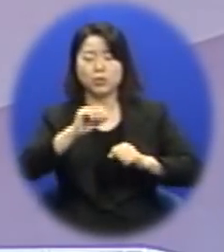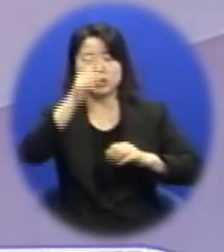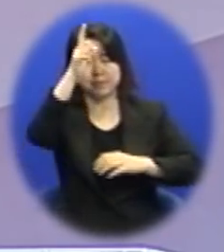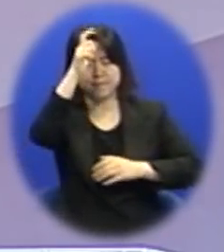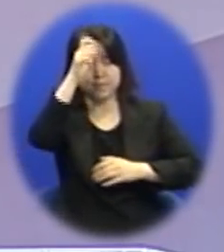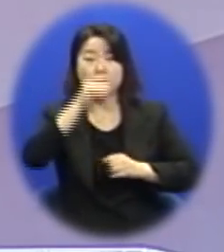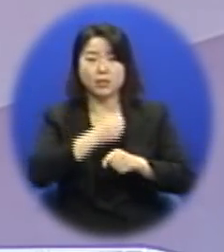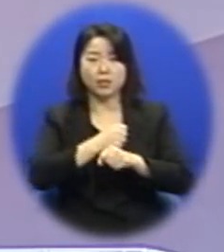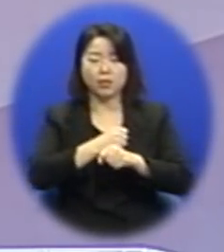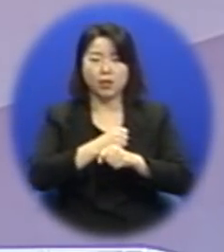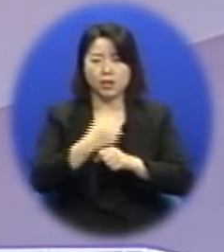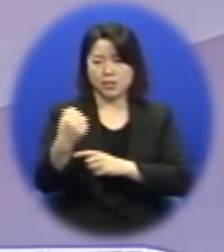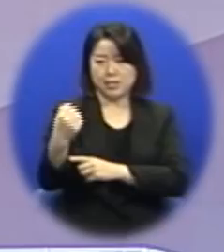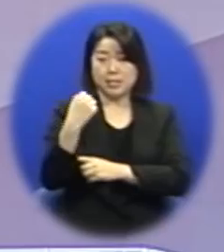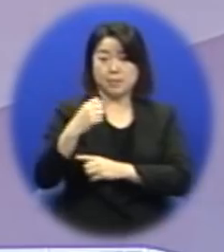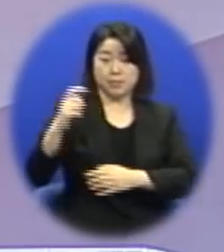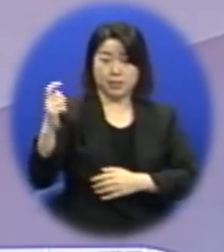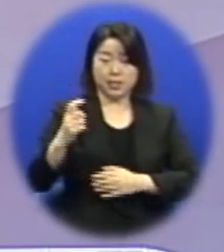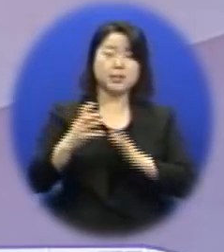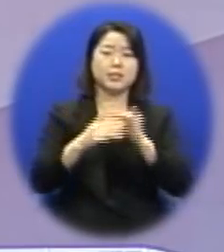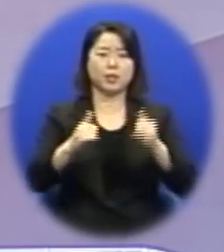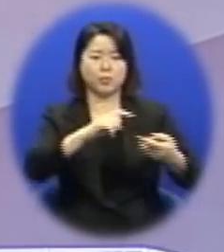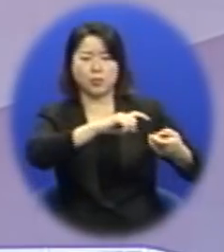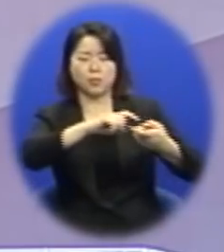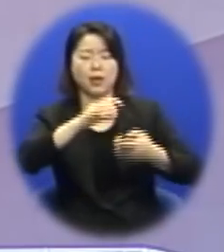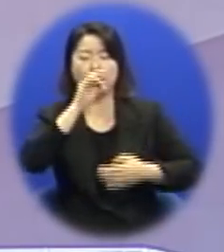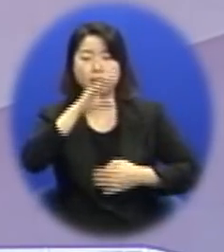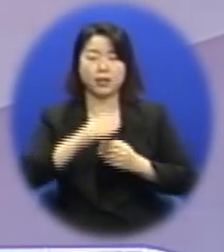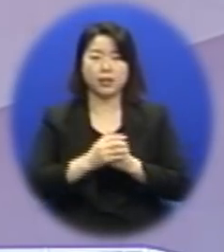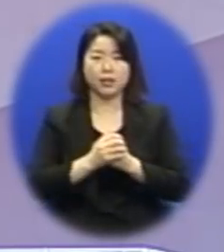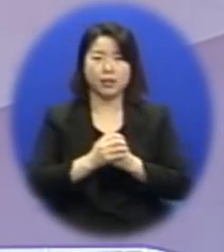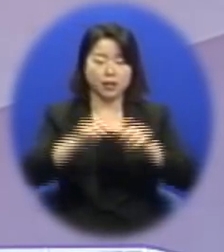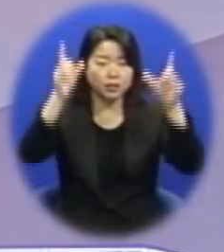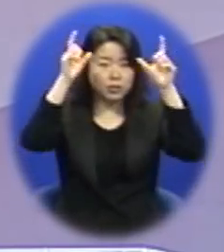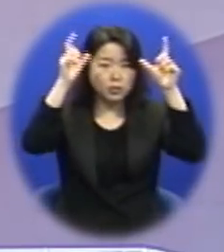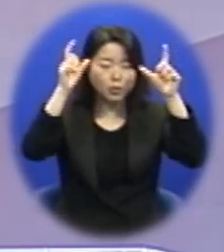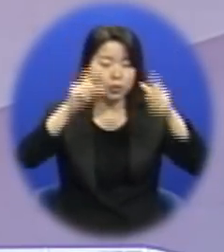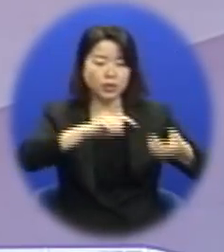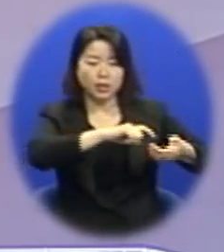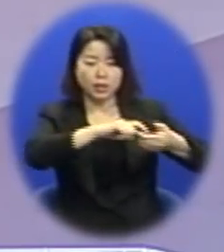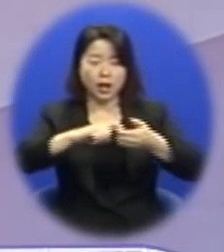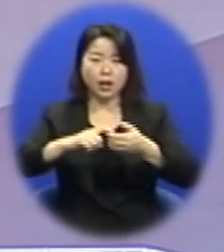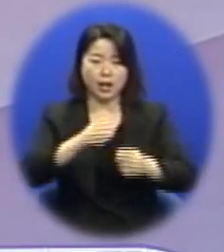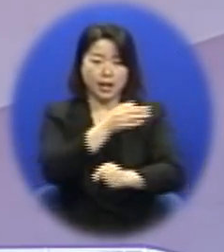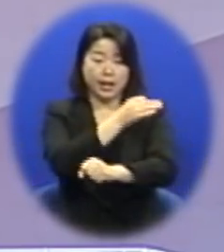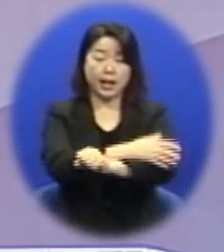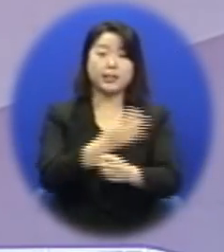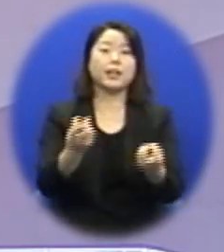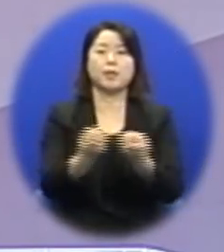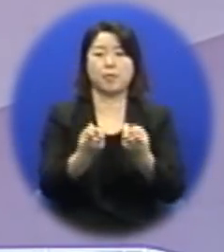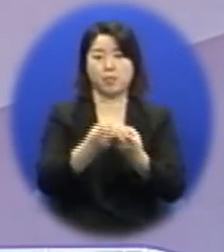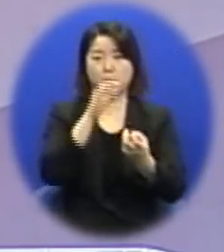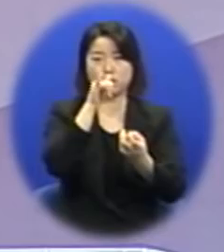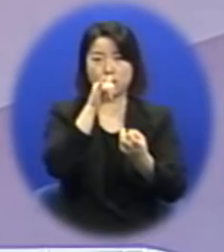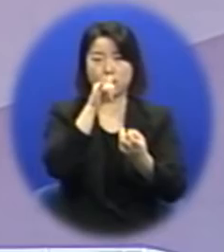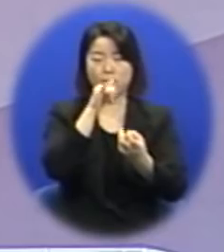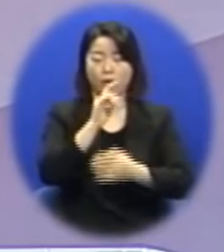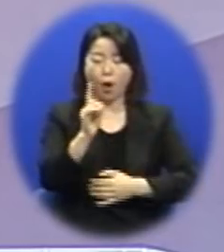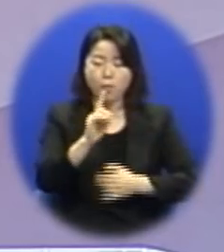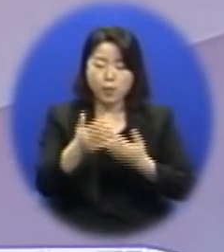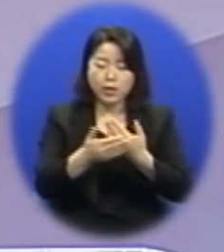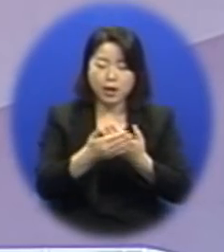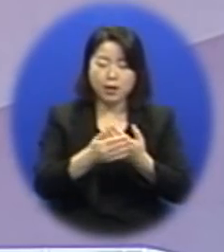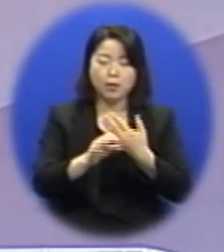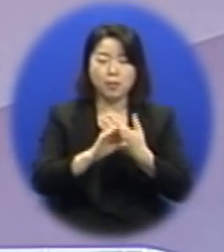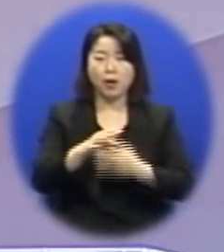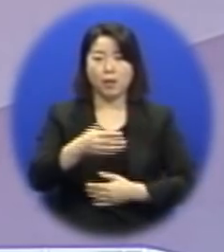장사라도 끌어낼 수가 없어요 그래도 그 소를 외양간에서 끌어내는 아주 간단한 방법이 있다는데 여물통을 뒤집어 엎어